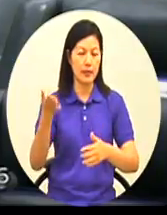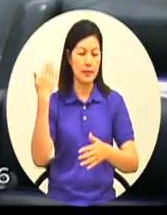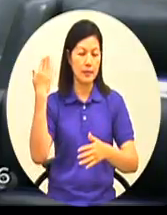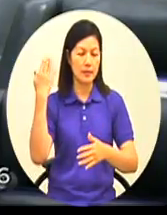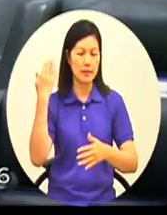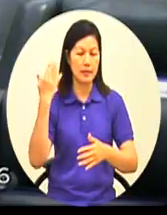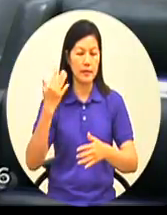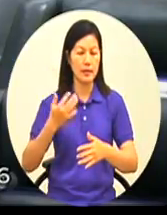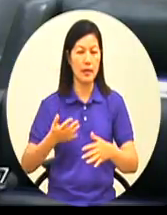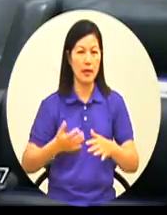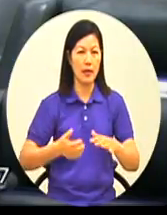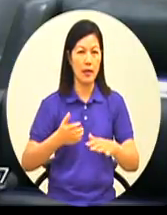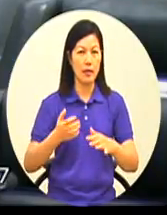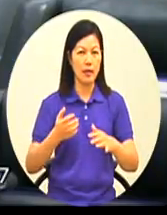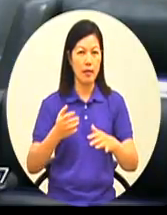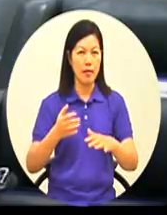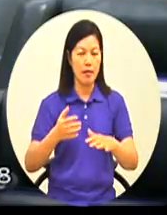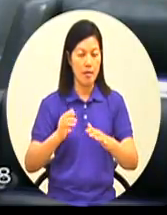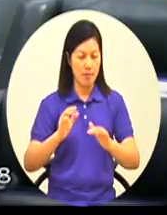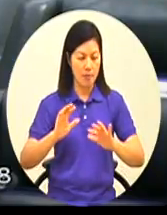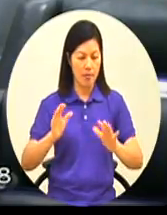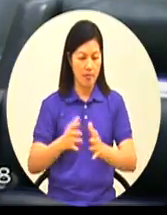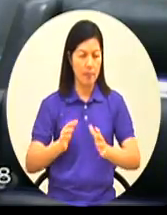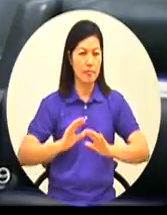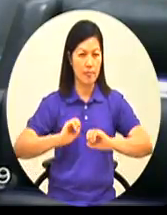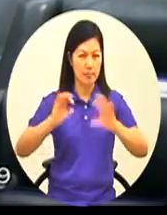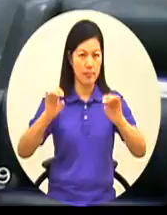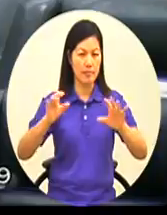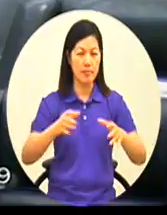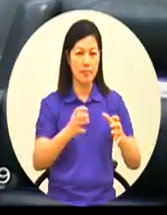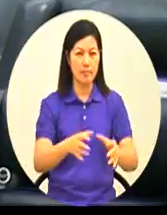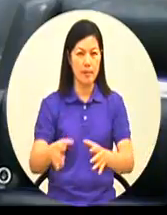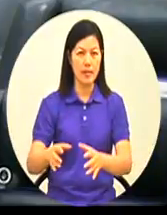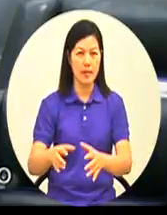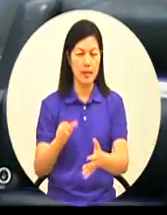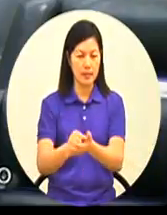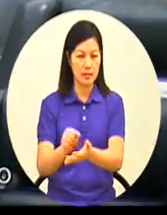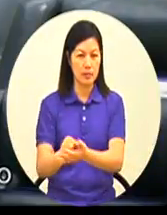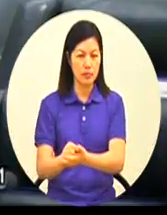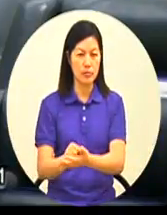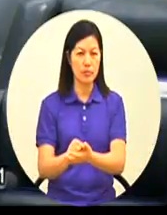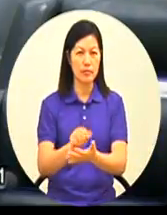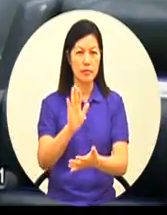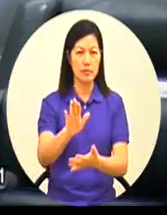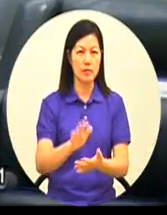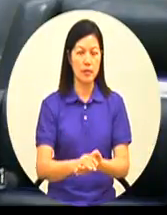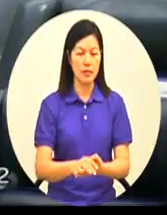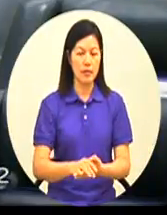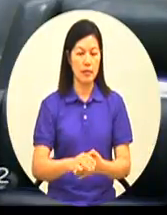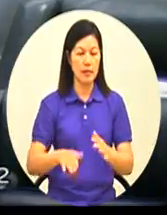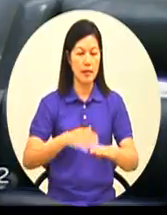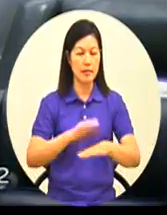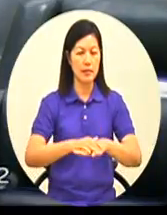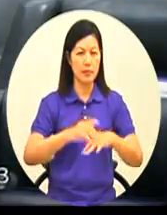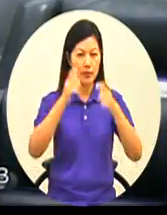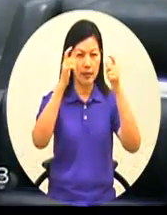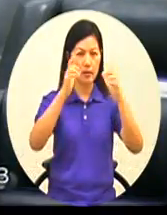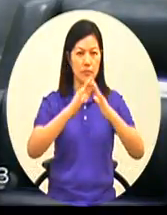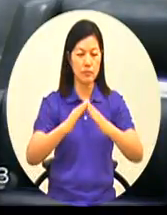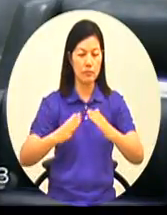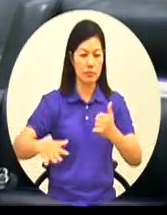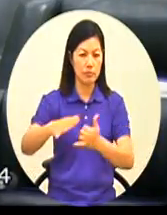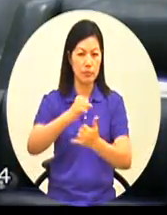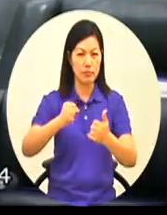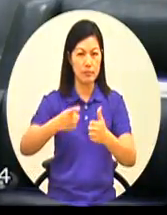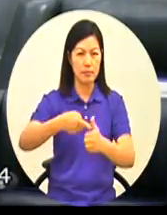局长的任内一起合力来推动所谓的伴侣助记跟所内助记，那也成为让高雄市成为全台湾